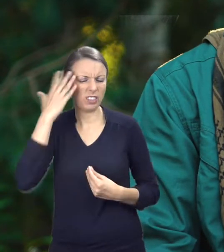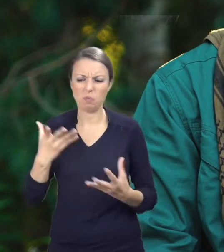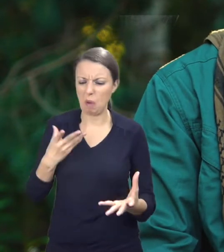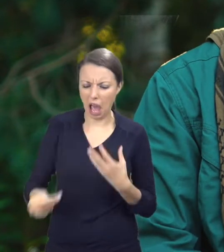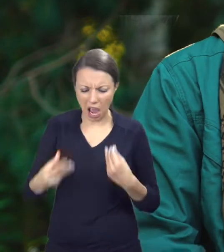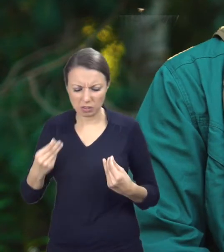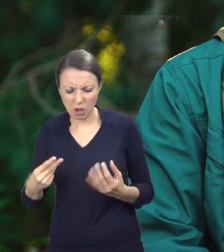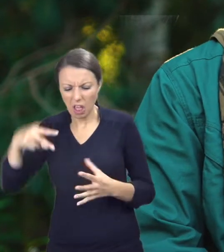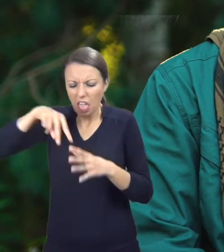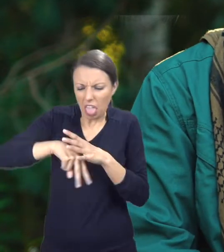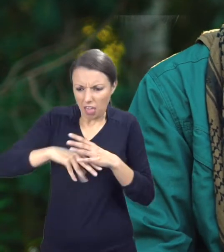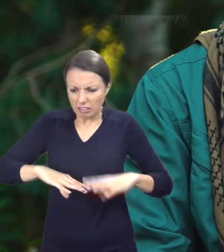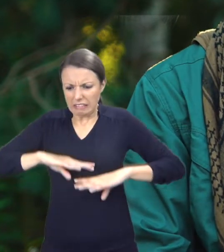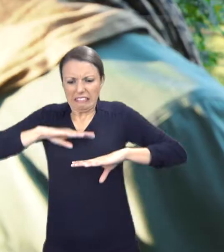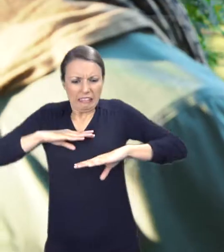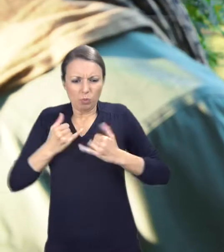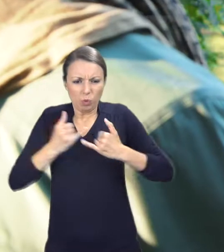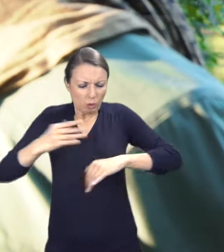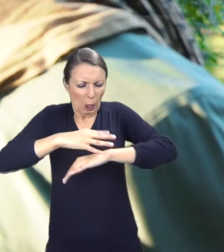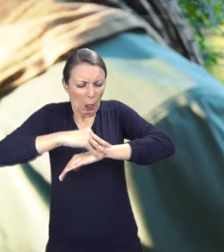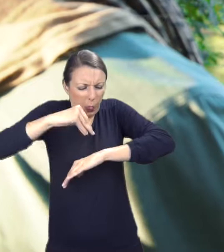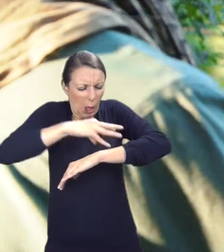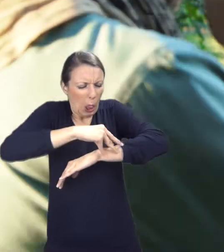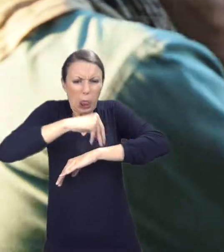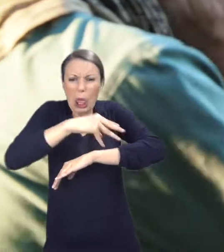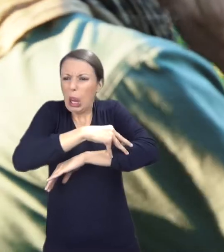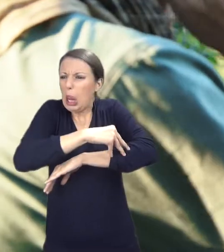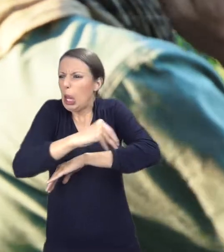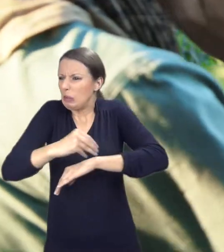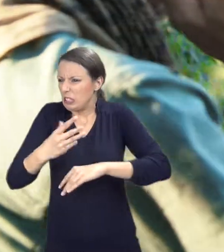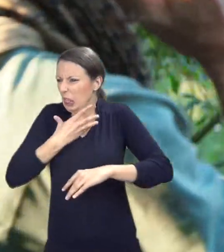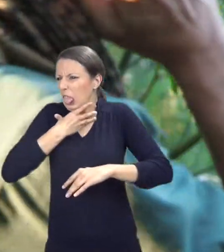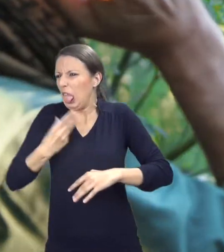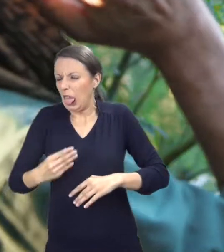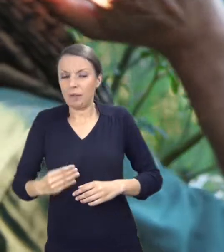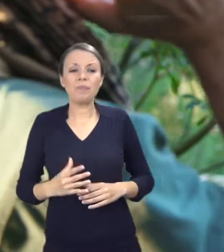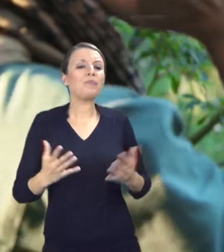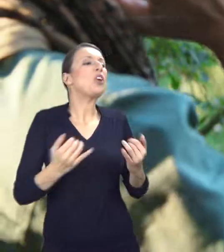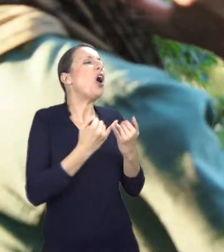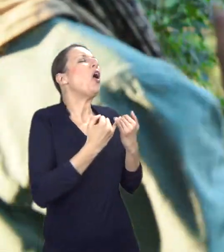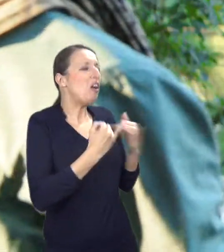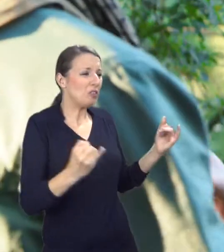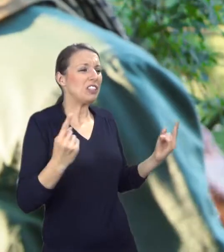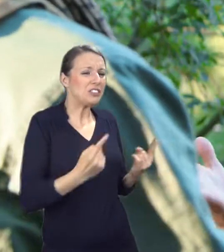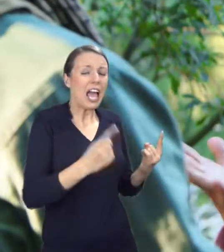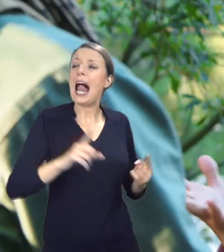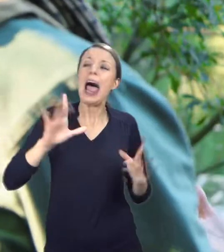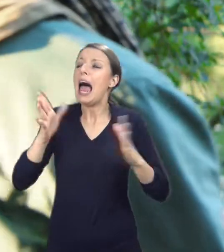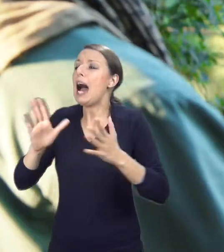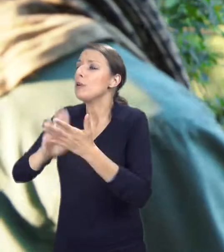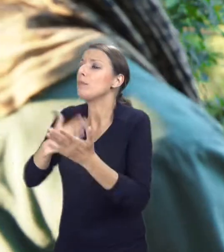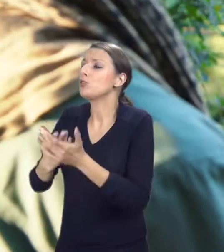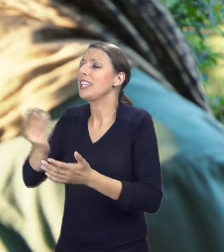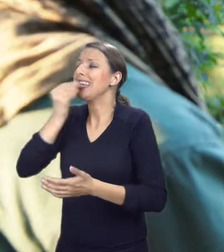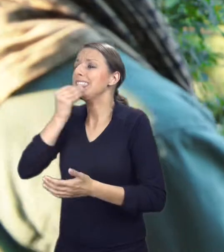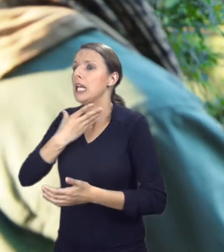jakieś pijawki w ogóle się do ciebie przykleją. No, różne rzeczy nas od nas... Obrzydliwe, albo najbardziej obrzydliwą rzecz, jaką